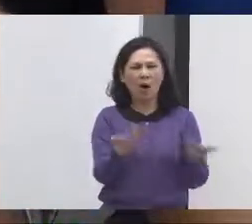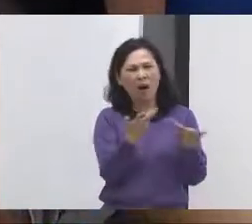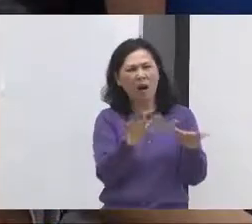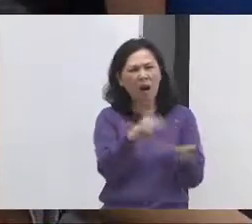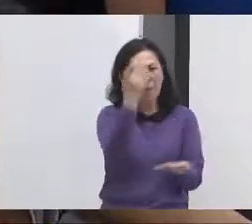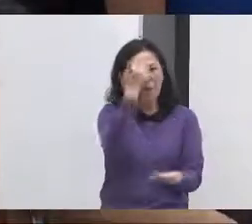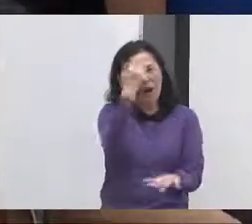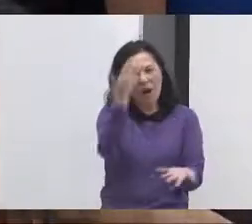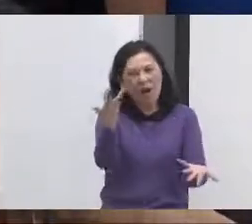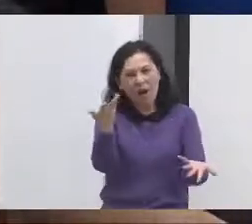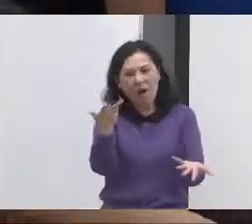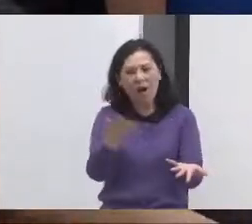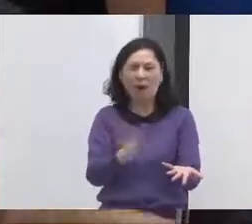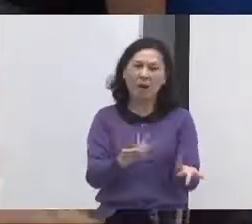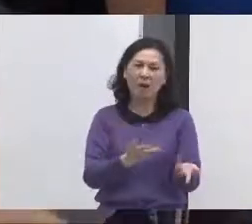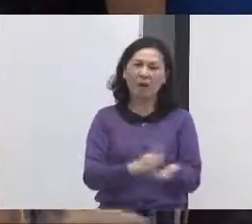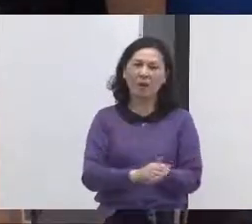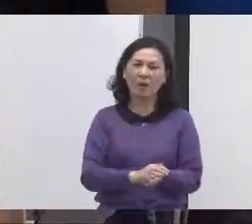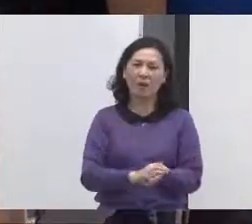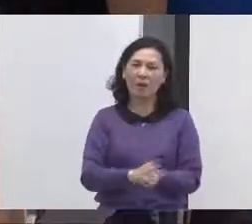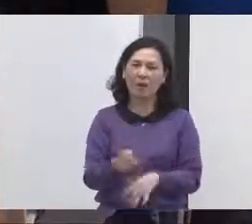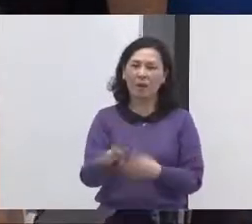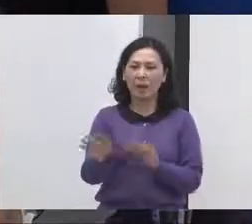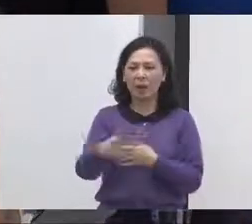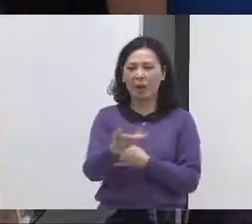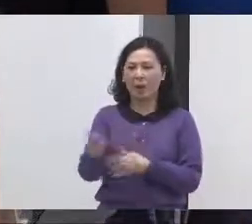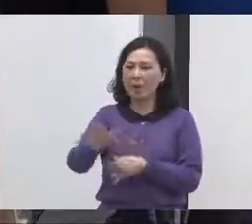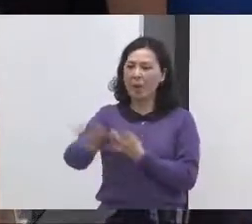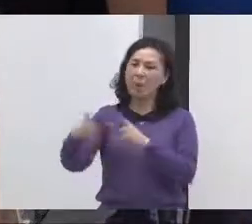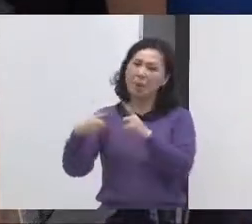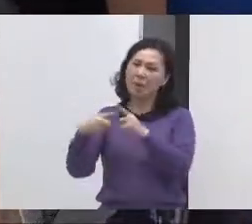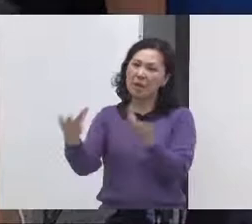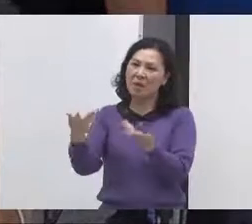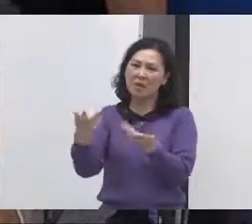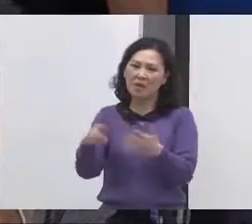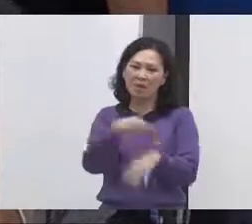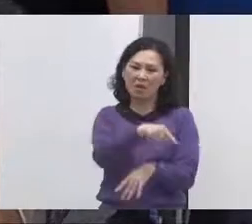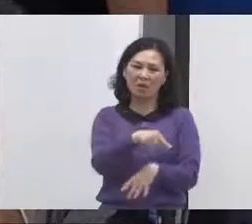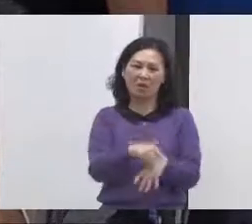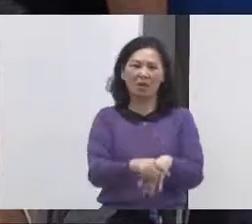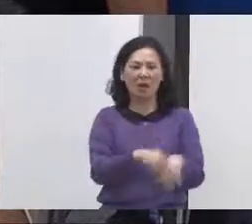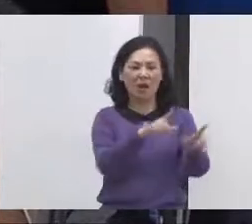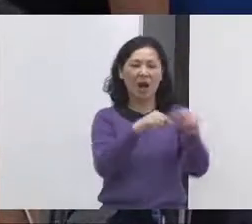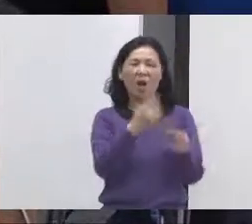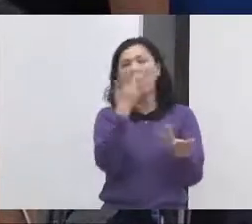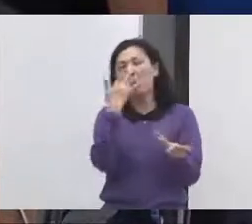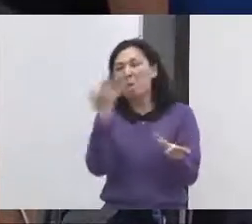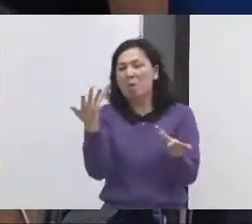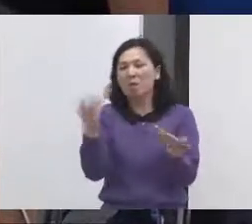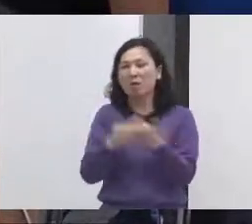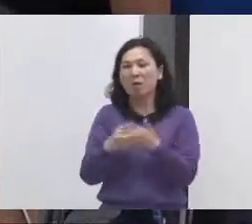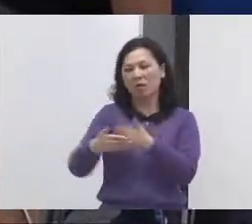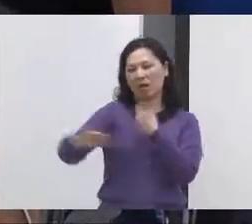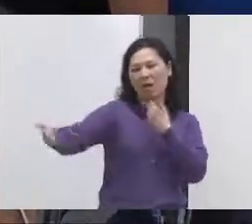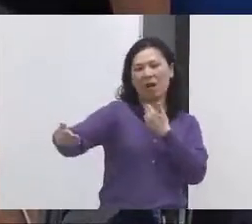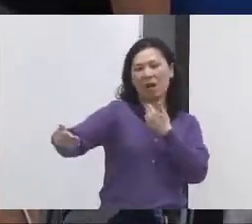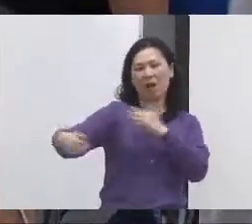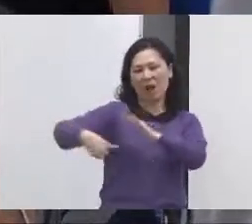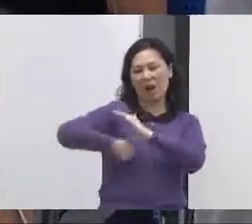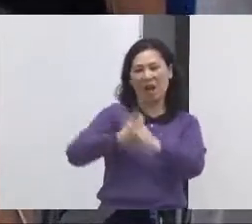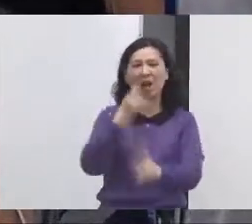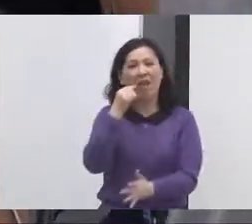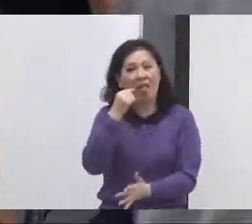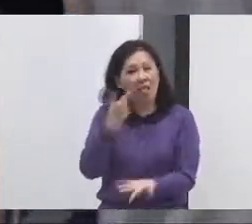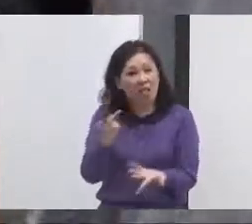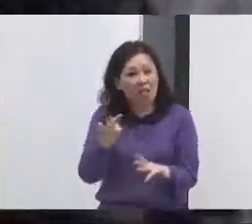话，那是不是会等于让其他不懂这个 GDV 规则的人被排除在外的？ 来，顺你讲一下。